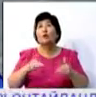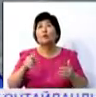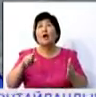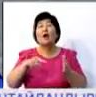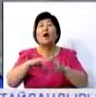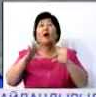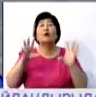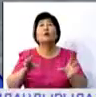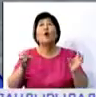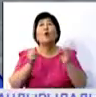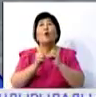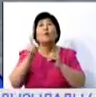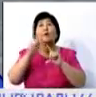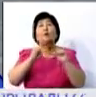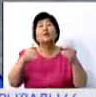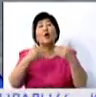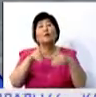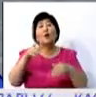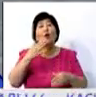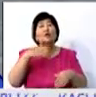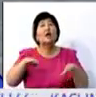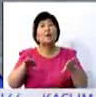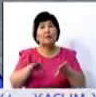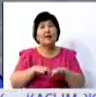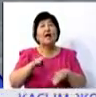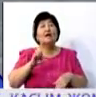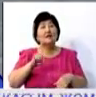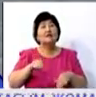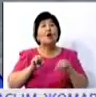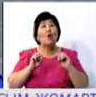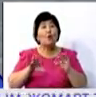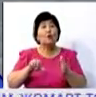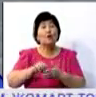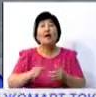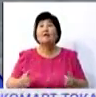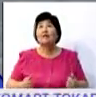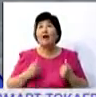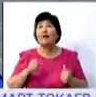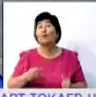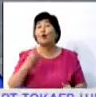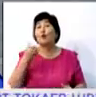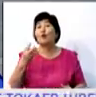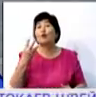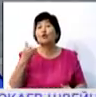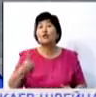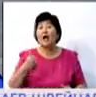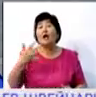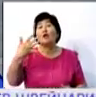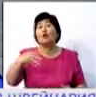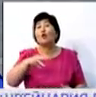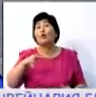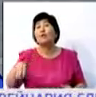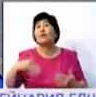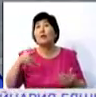қала бойынша 11 мектептің түлектері ұлттық бірыңғай тестілеуден өтуде. Талапкерлерге 3 сағат 50 минут уақыт